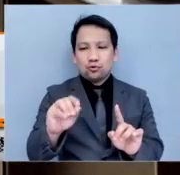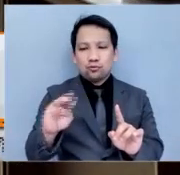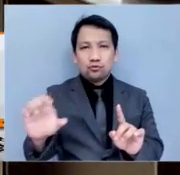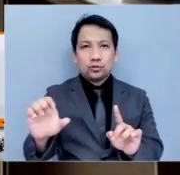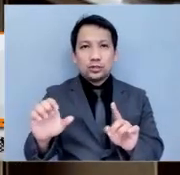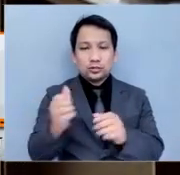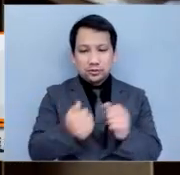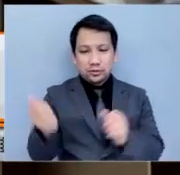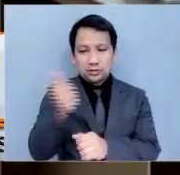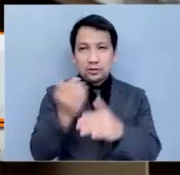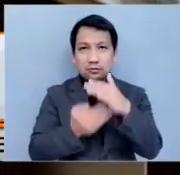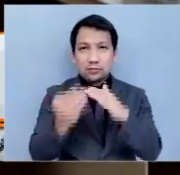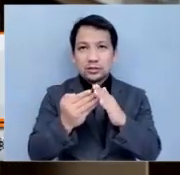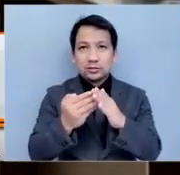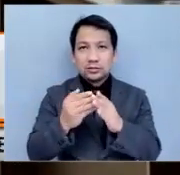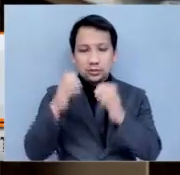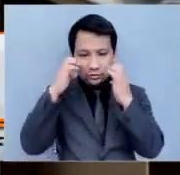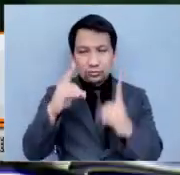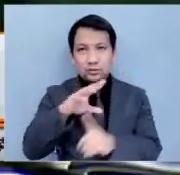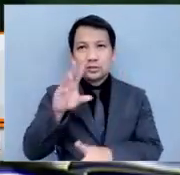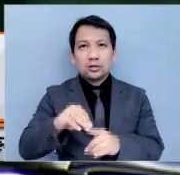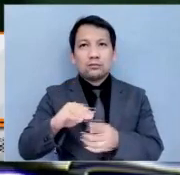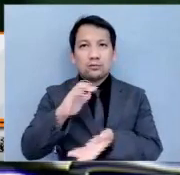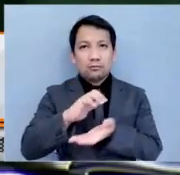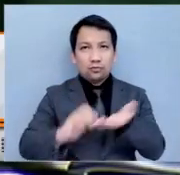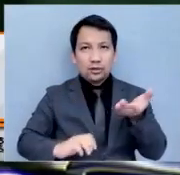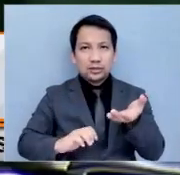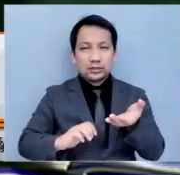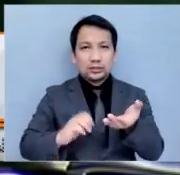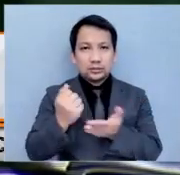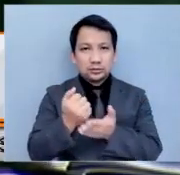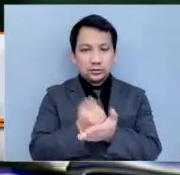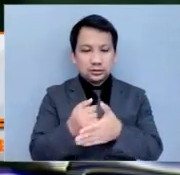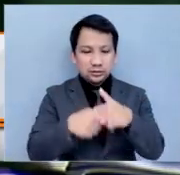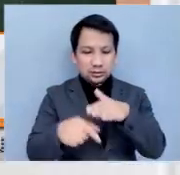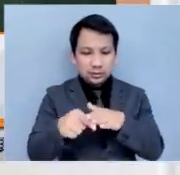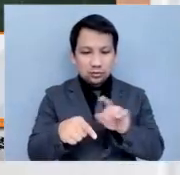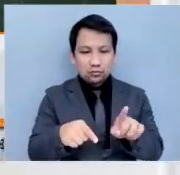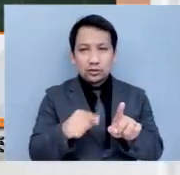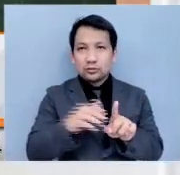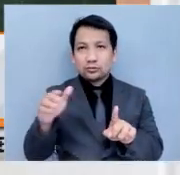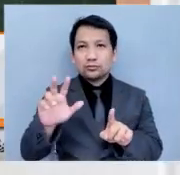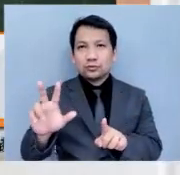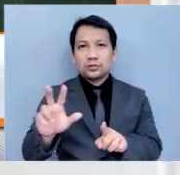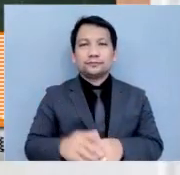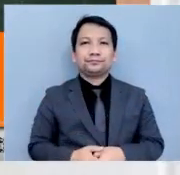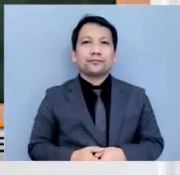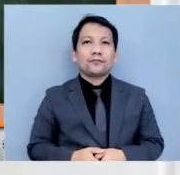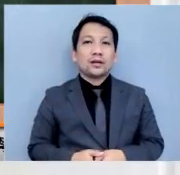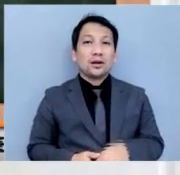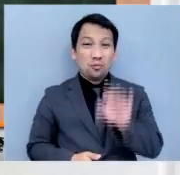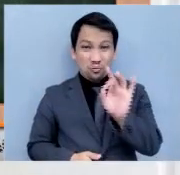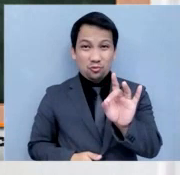Basic Education and Culture na bawasan ang subjects o asignatura sa grade 1 hanggang grade 3. Kung ngayon, 8 subject